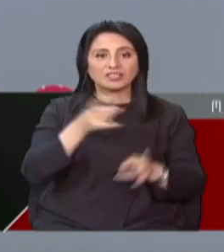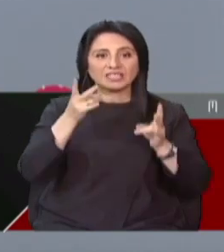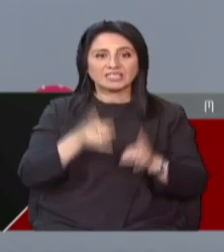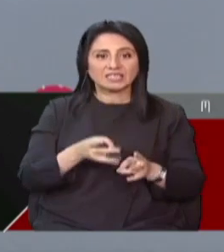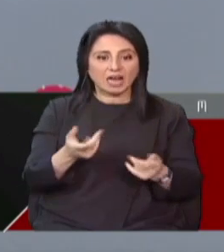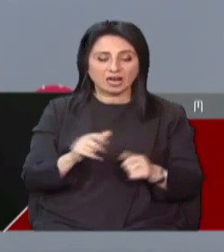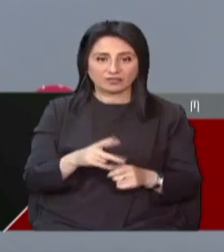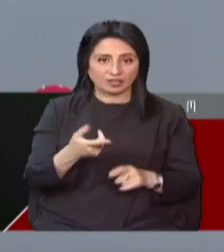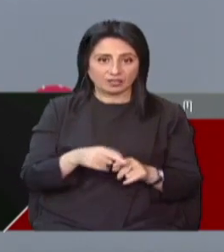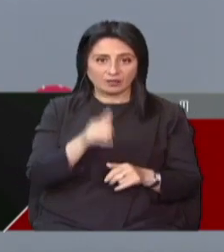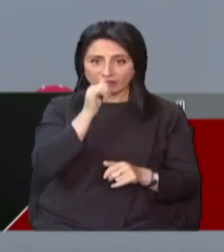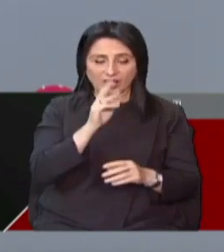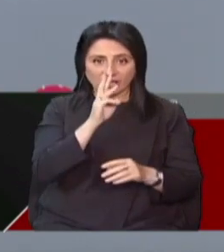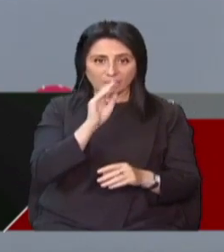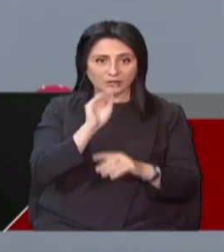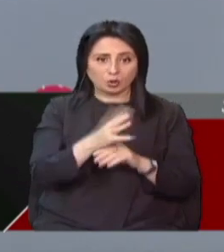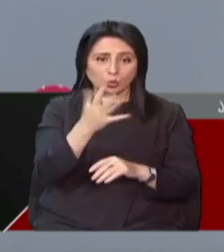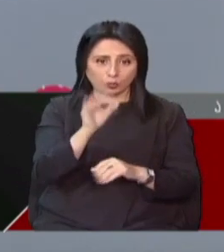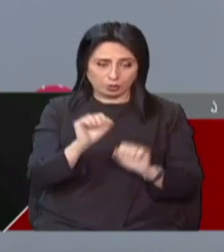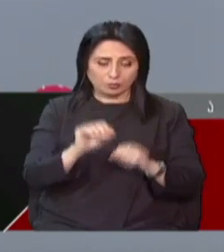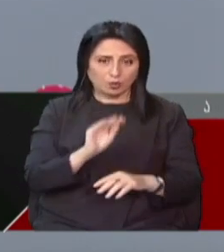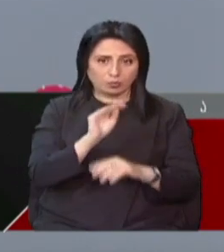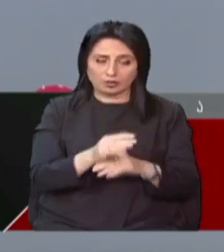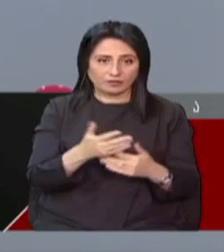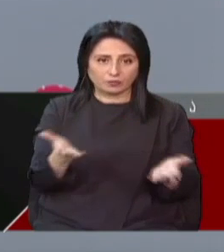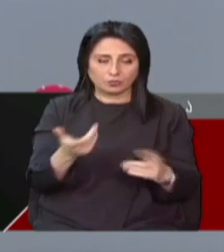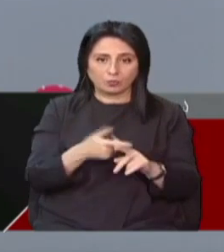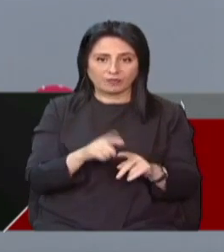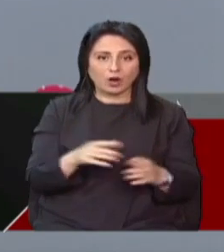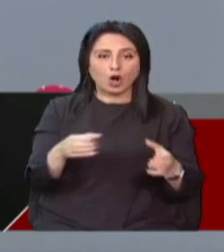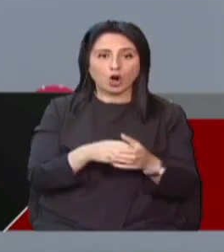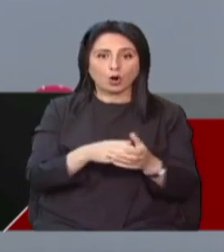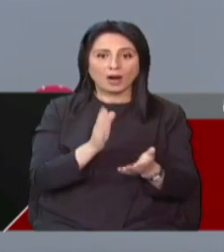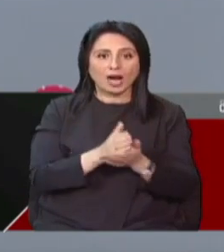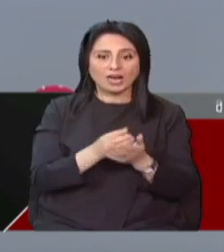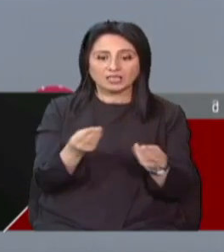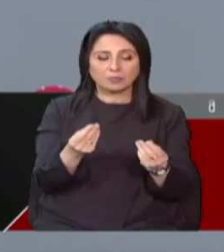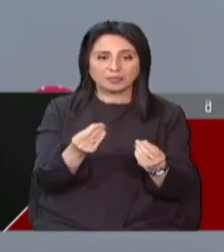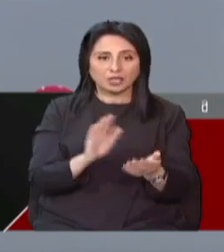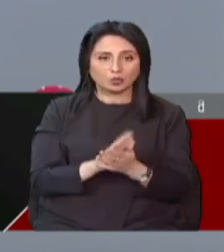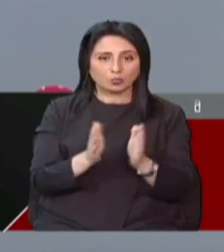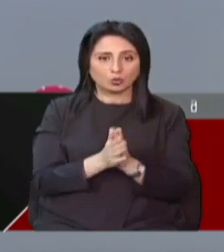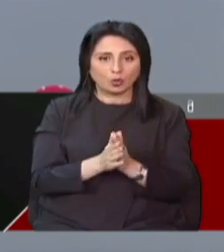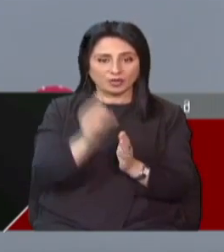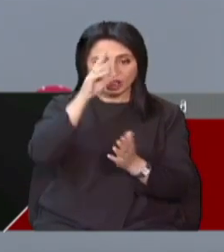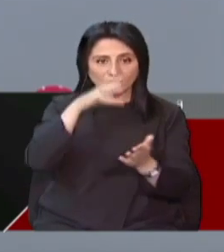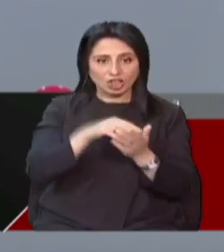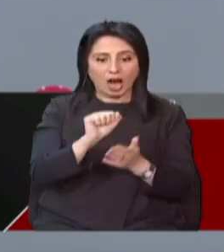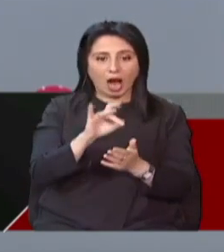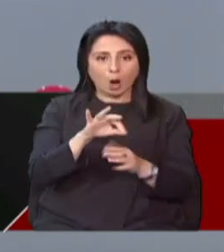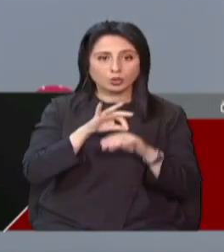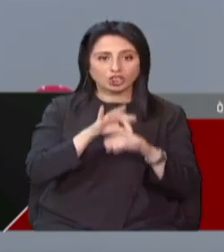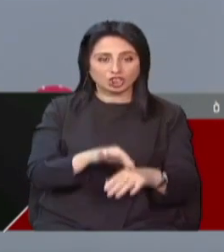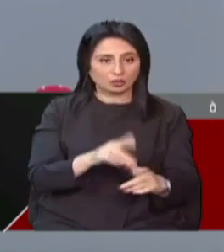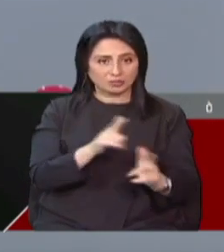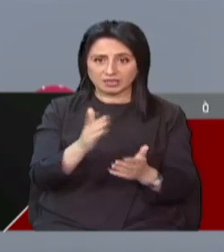gamo Georgian manganezi anas gaurebis mkhold 5%-it matebas tanxvdeba da kompaniashi arsebuli finansuri mdgomareobis shesastsavla da auditis